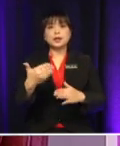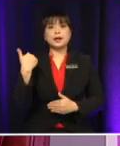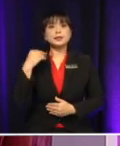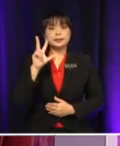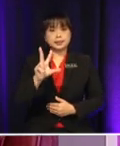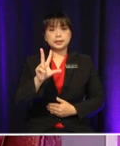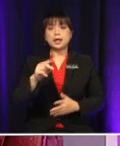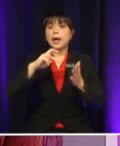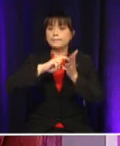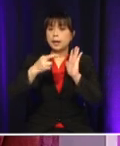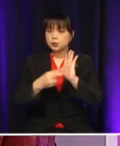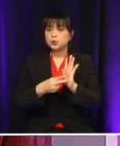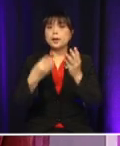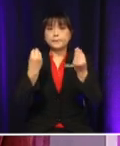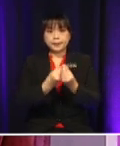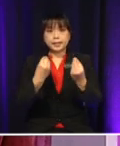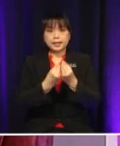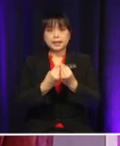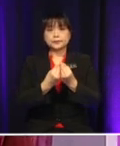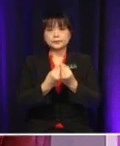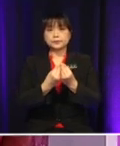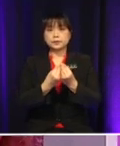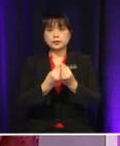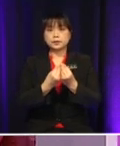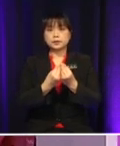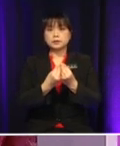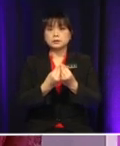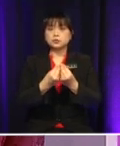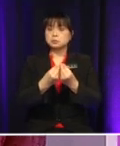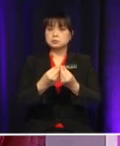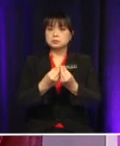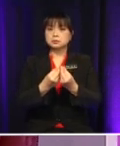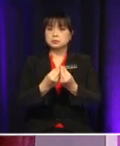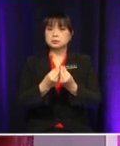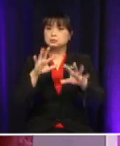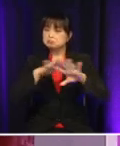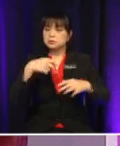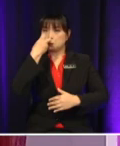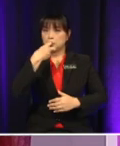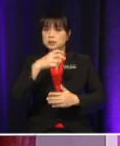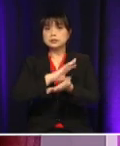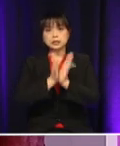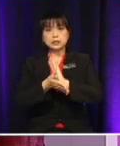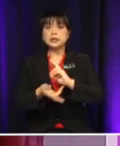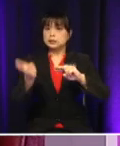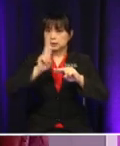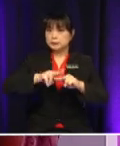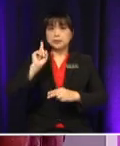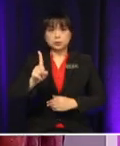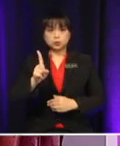bermaksud bilangan kromosom tidak nomor lagi telah menjadi tambah satu